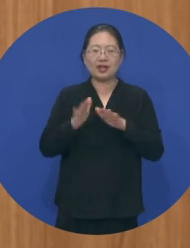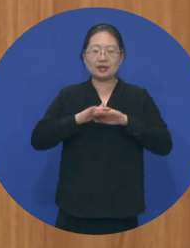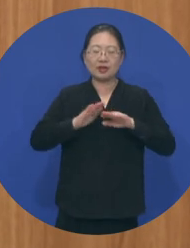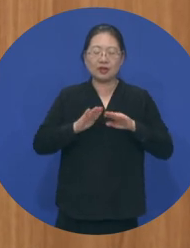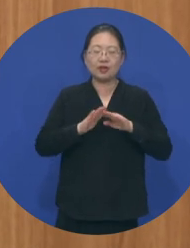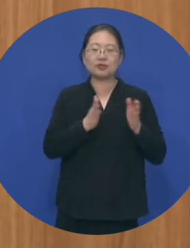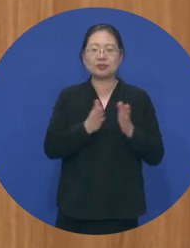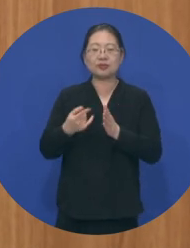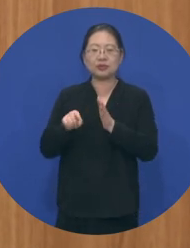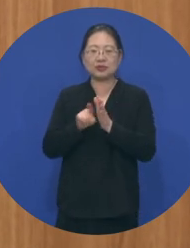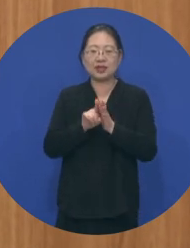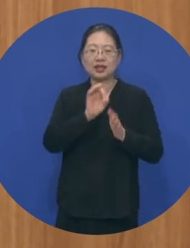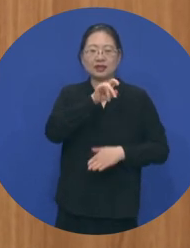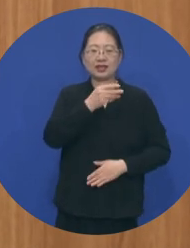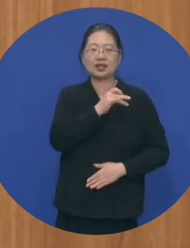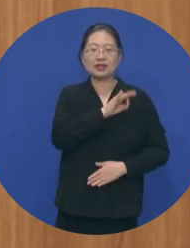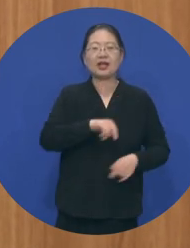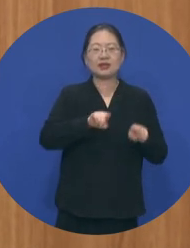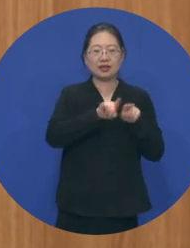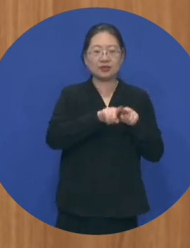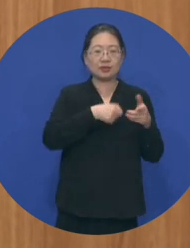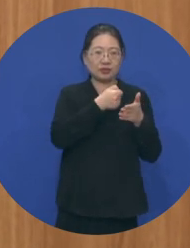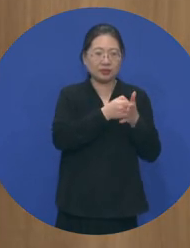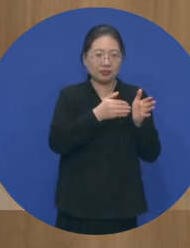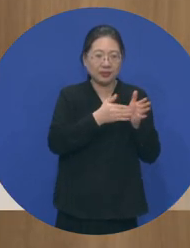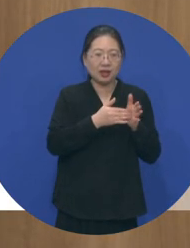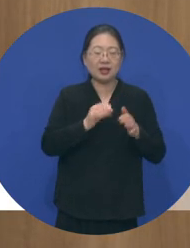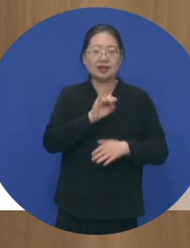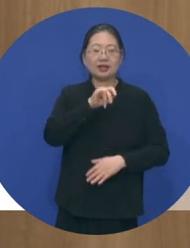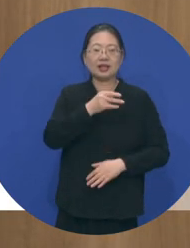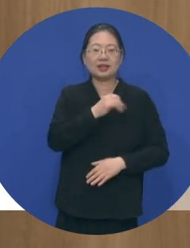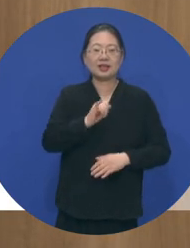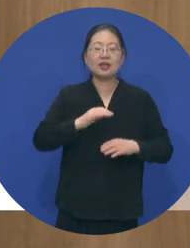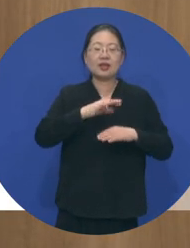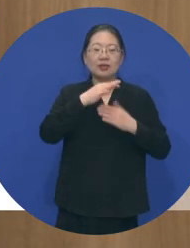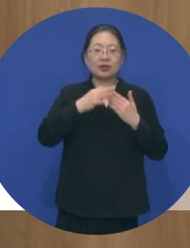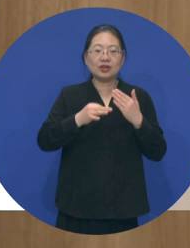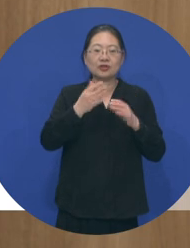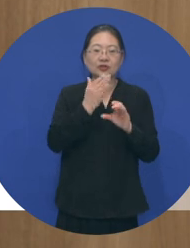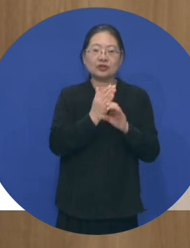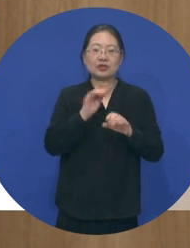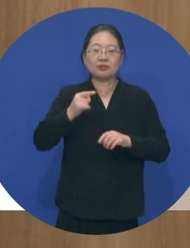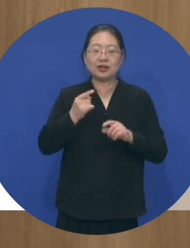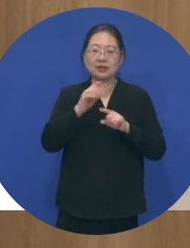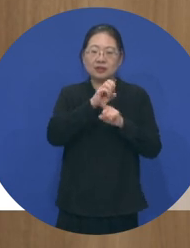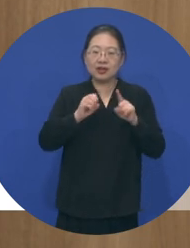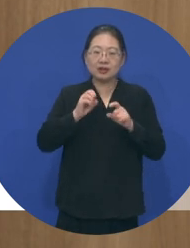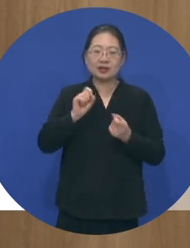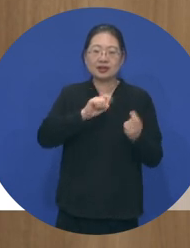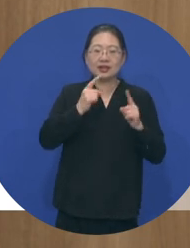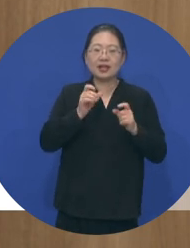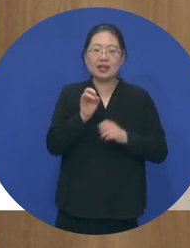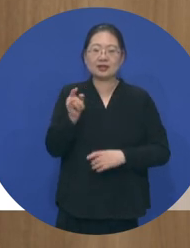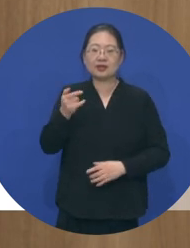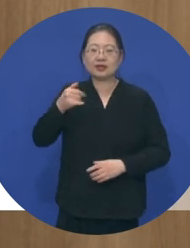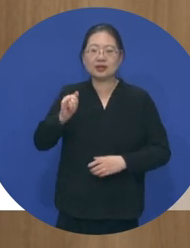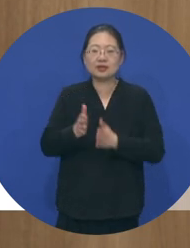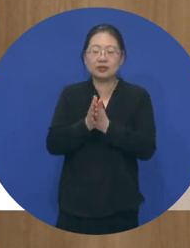뜻을 함께할 것을 밝혔습니다. 이클레이 그 세계본부 프로젝트 중에 이제 100% 재생에너지 도시 그 네트워크